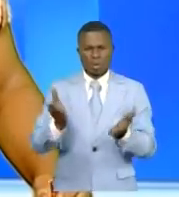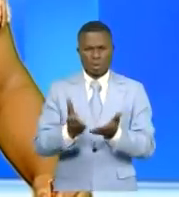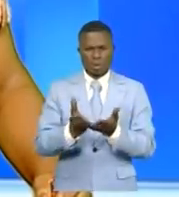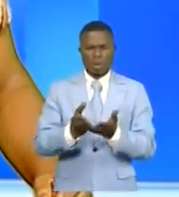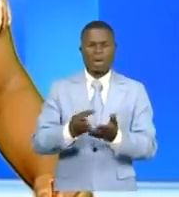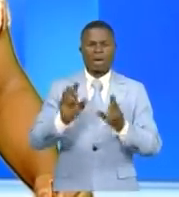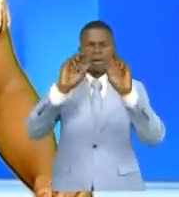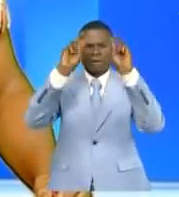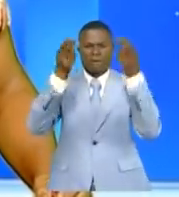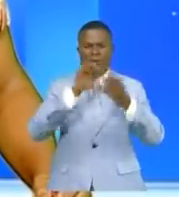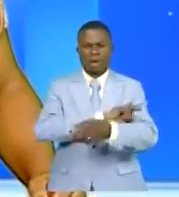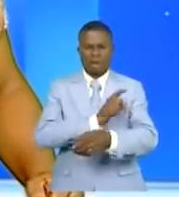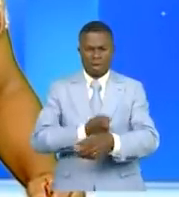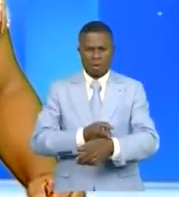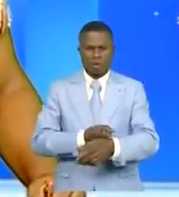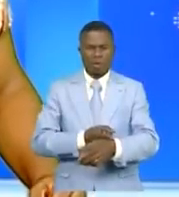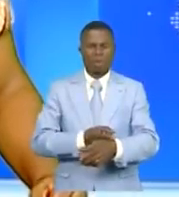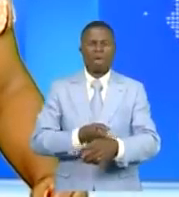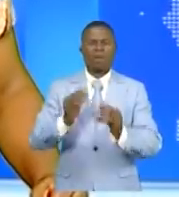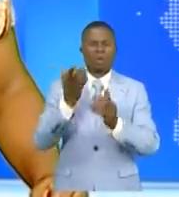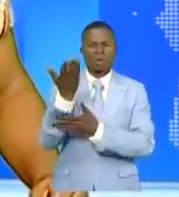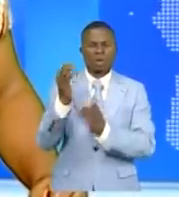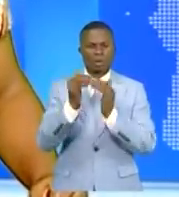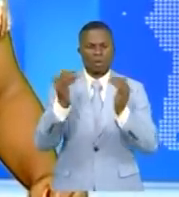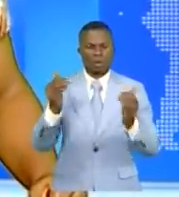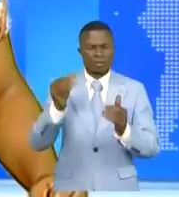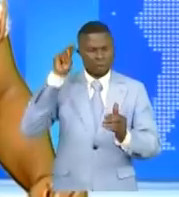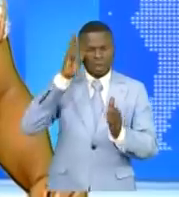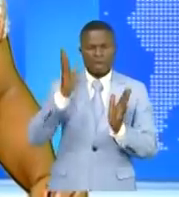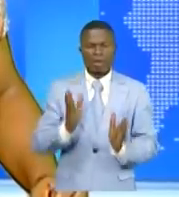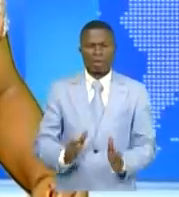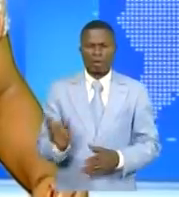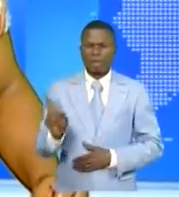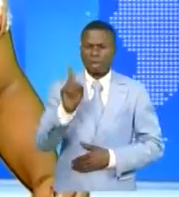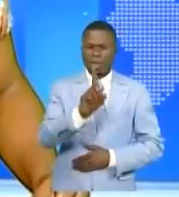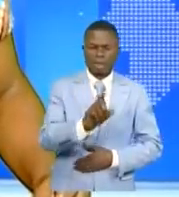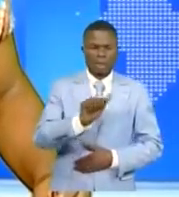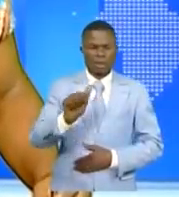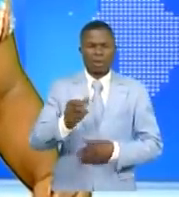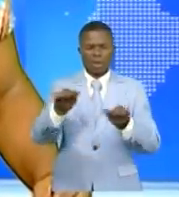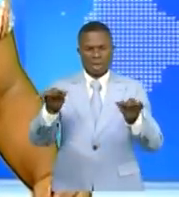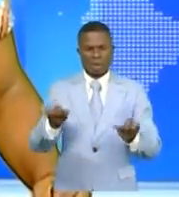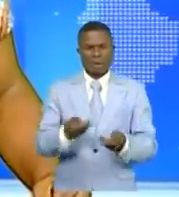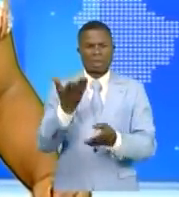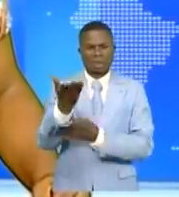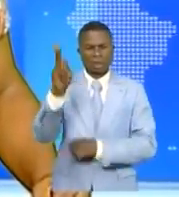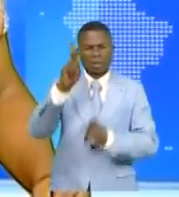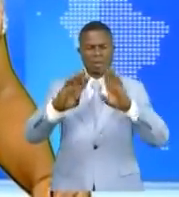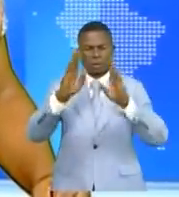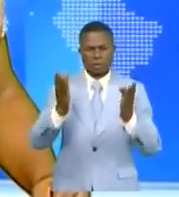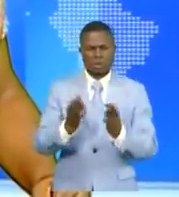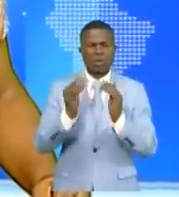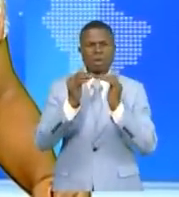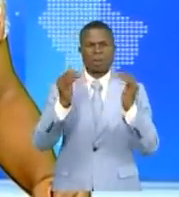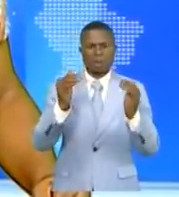Goma comme dans l'arrière-province. Et pour calmer ces tensions, justement, le gouverneur de cette province a lancé un message de